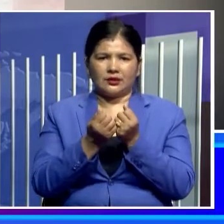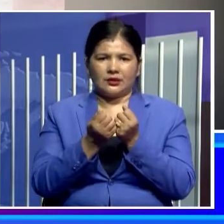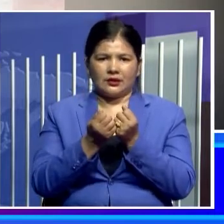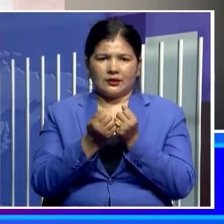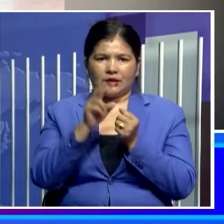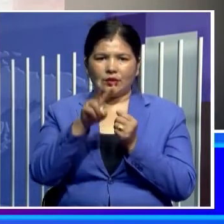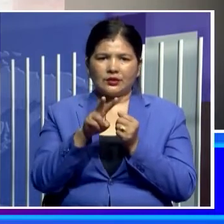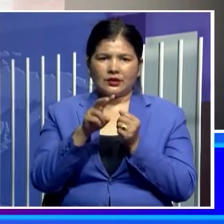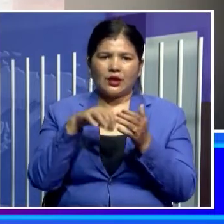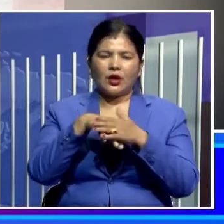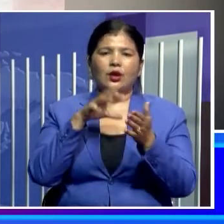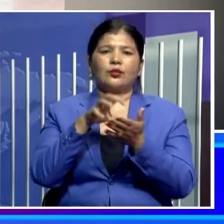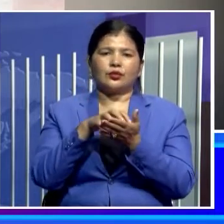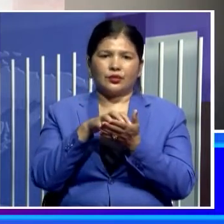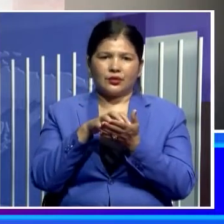छ अवस्था, जस्तो बुटोल